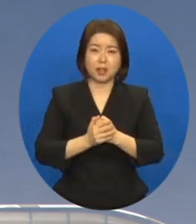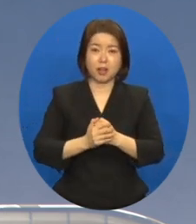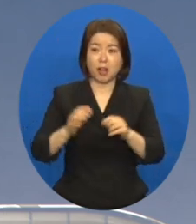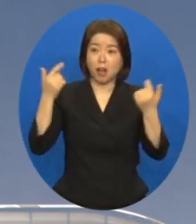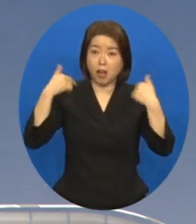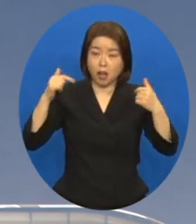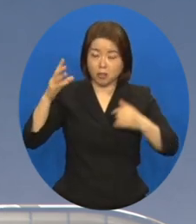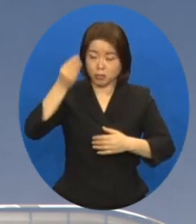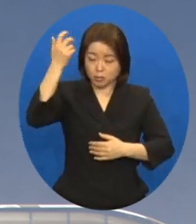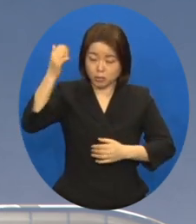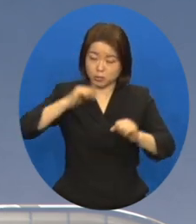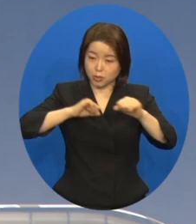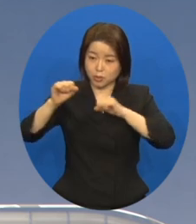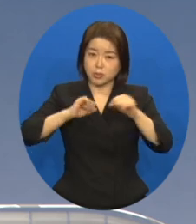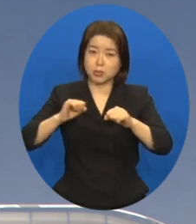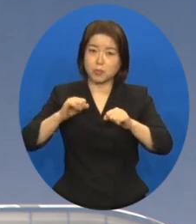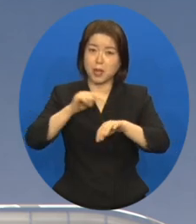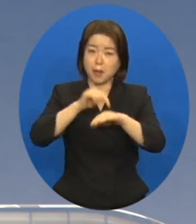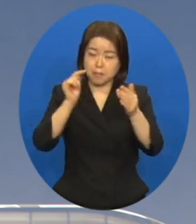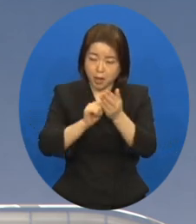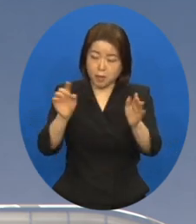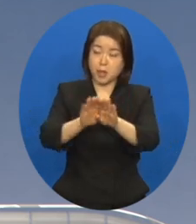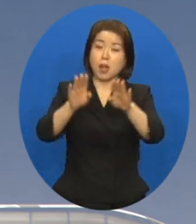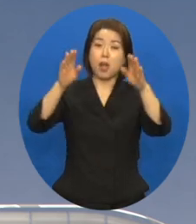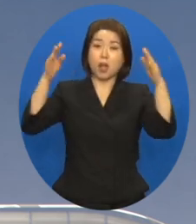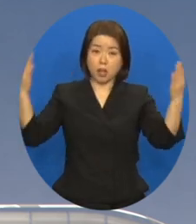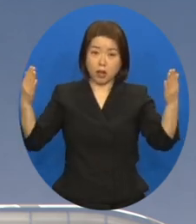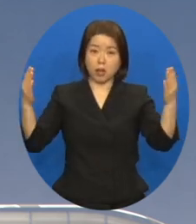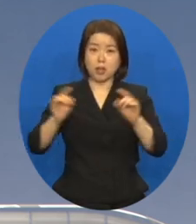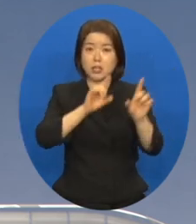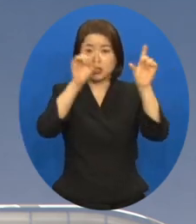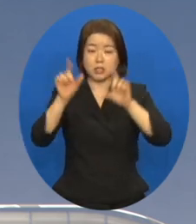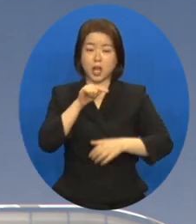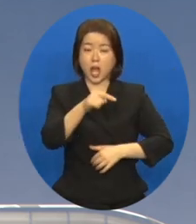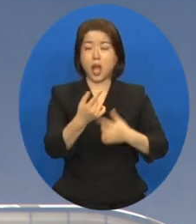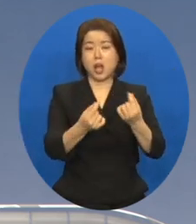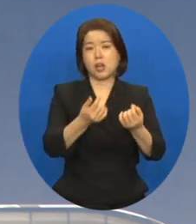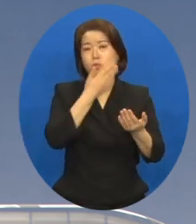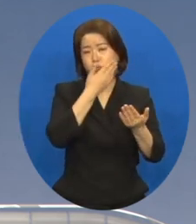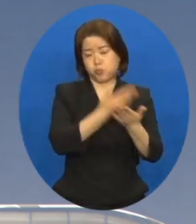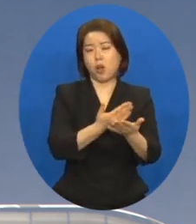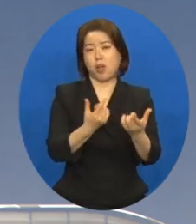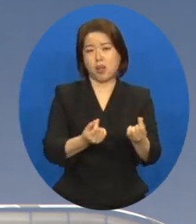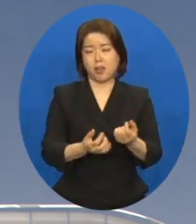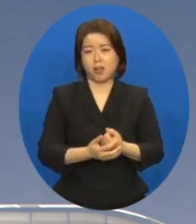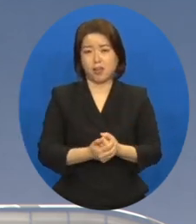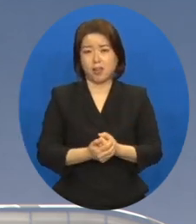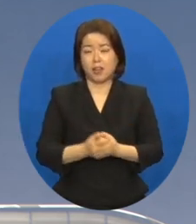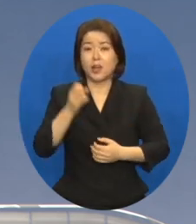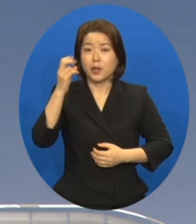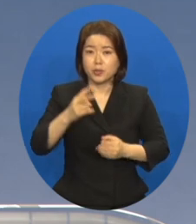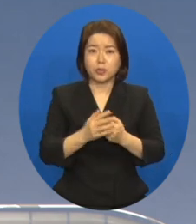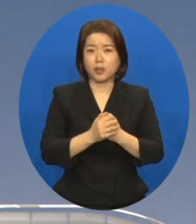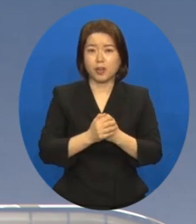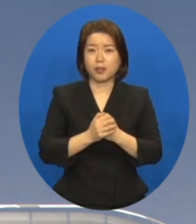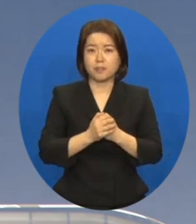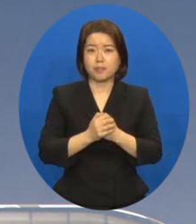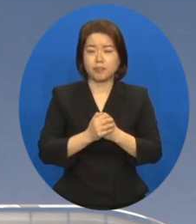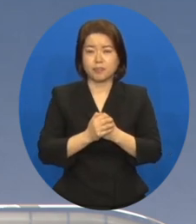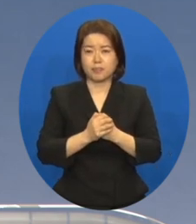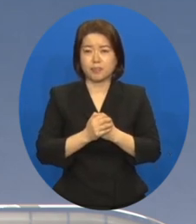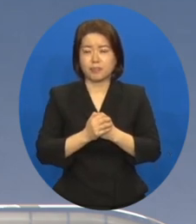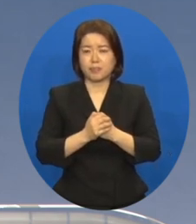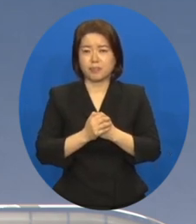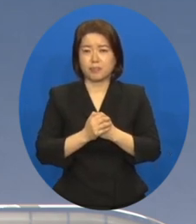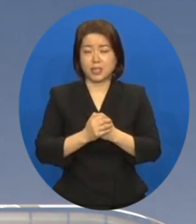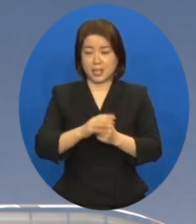항상 성령의 역사하심에 마음이 이 열려있는 삶이 그렇게 중요한 거예요. 그리고 신유의 은사가